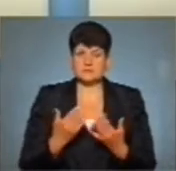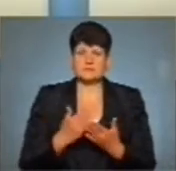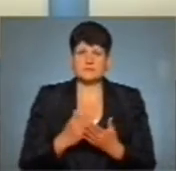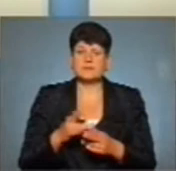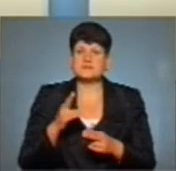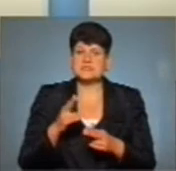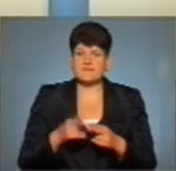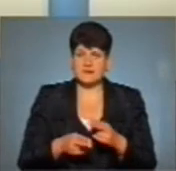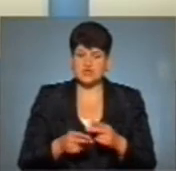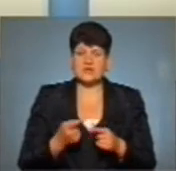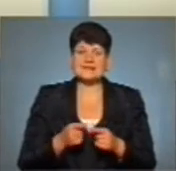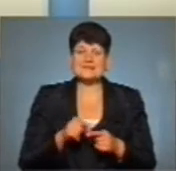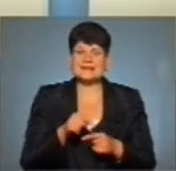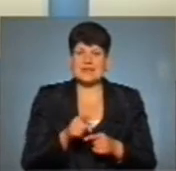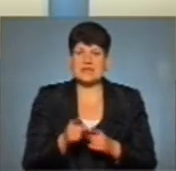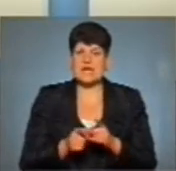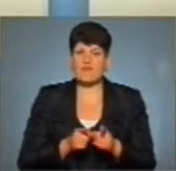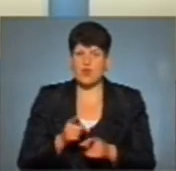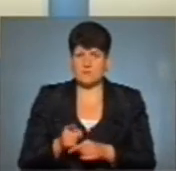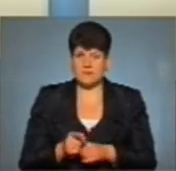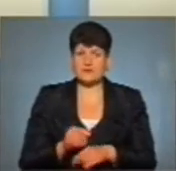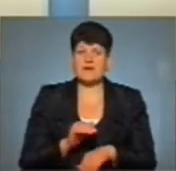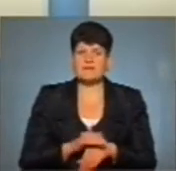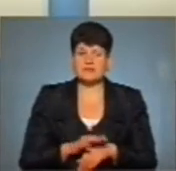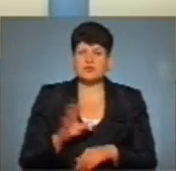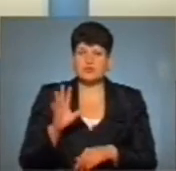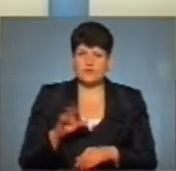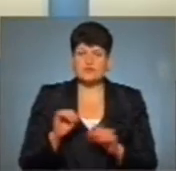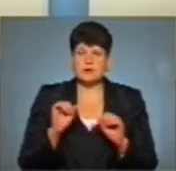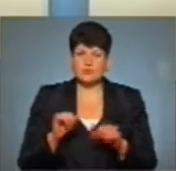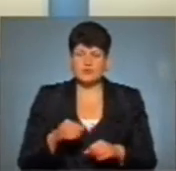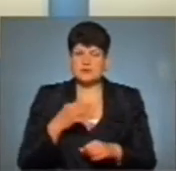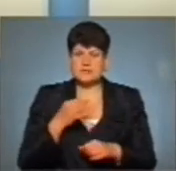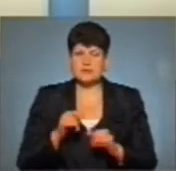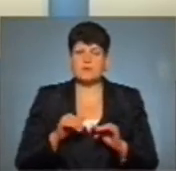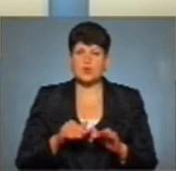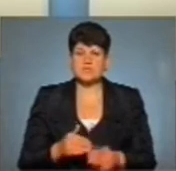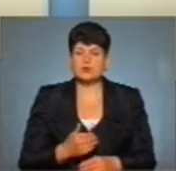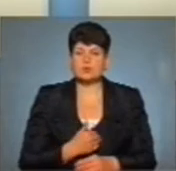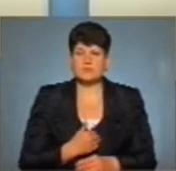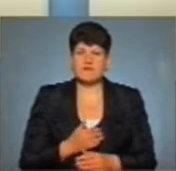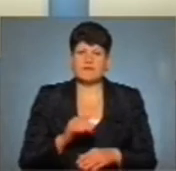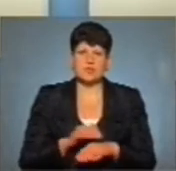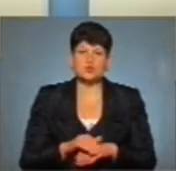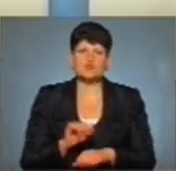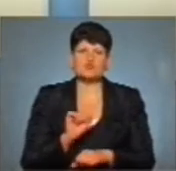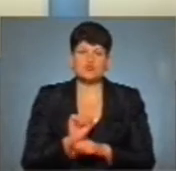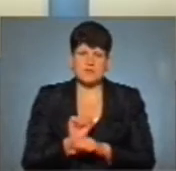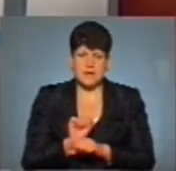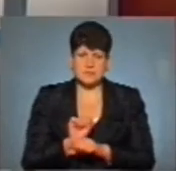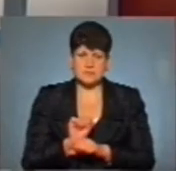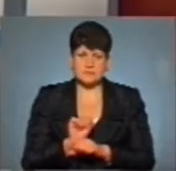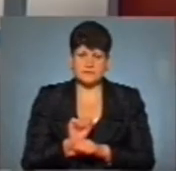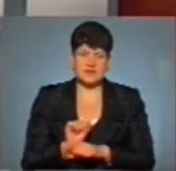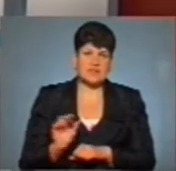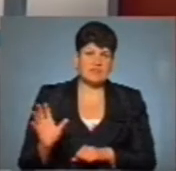цієї реформи. Фактично вже, можна сказати, процес добровільності практично зупиняється. І